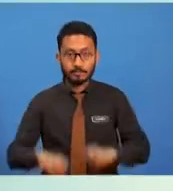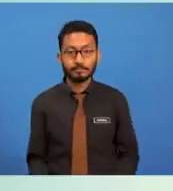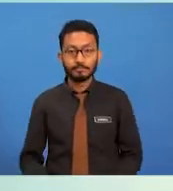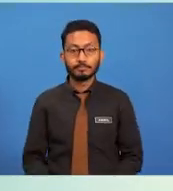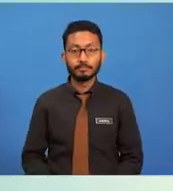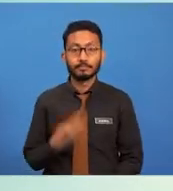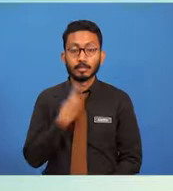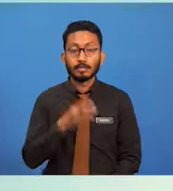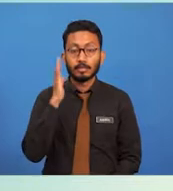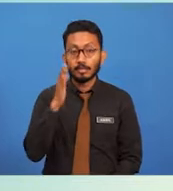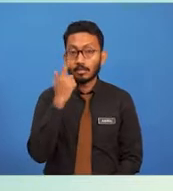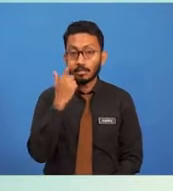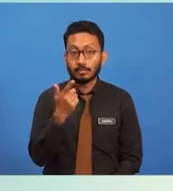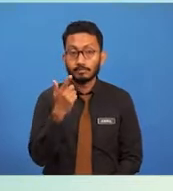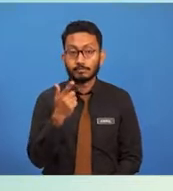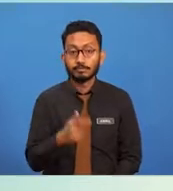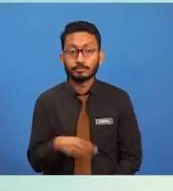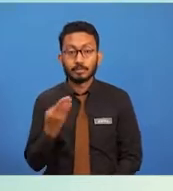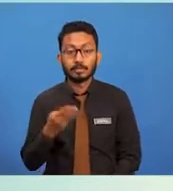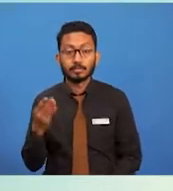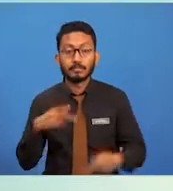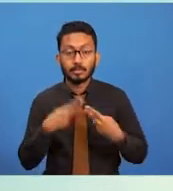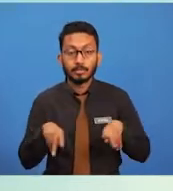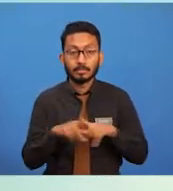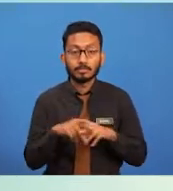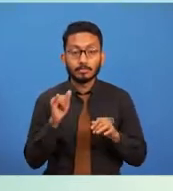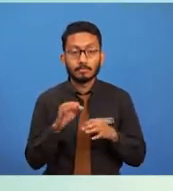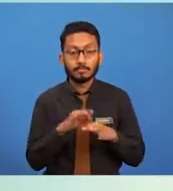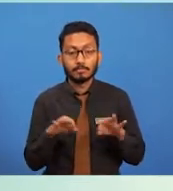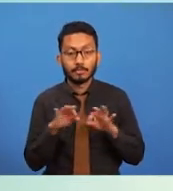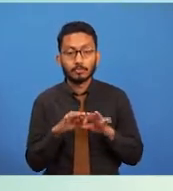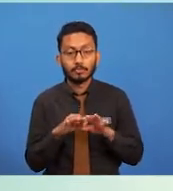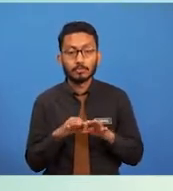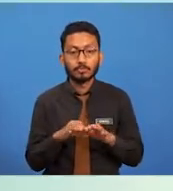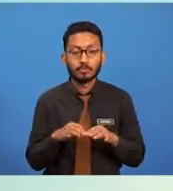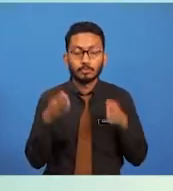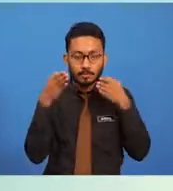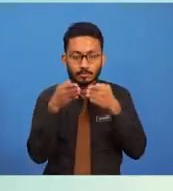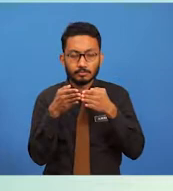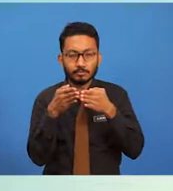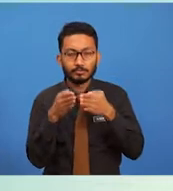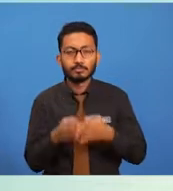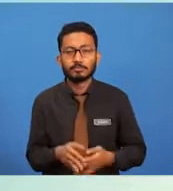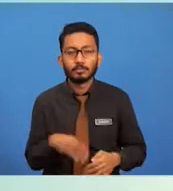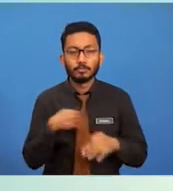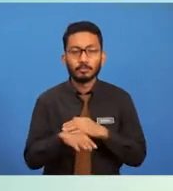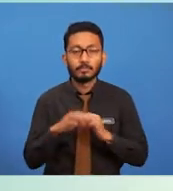Kita akan melihat perkara-perkara penting yang perlu diambil perhatian dalam eksperimen